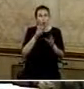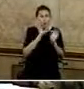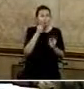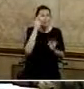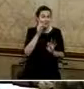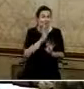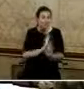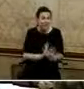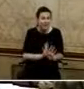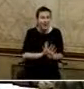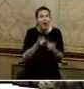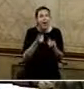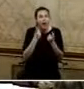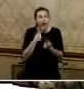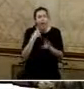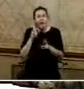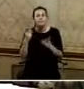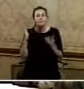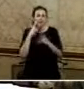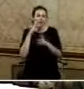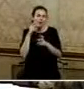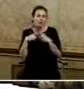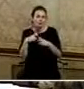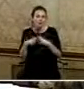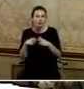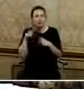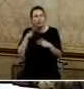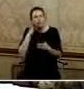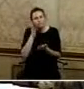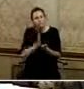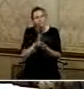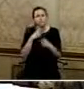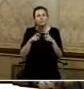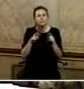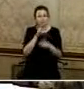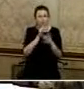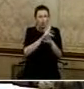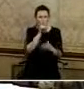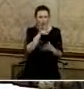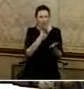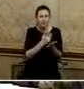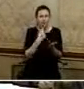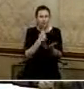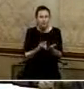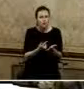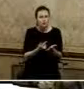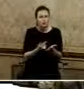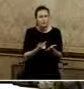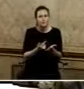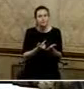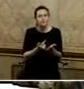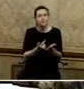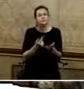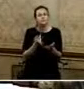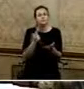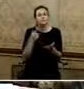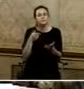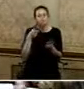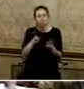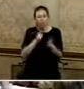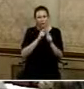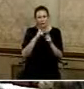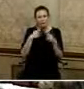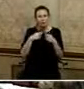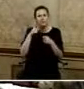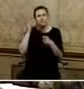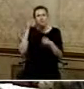ideja, međutim, tu ima naravno problema. Sad, ima konkretnih problema, kao što je kolega već govorio. Znači, ovaj dogovor